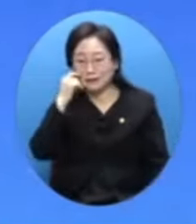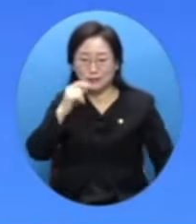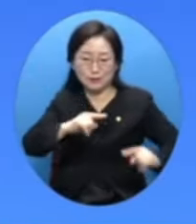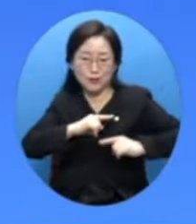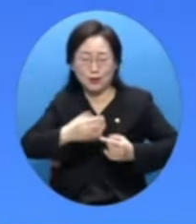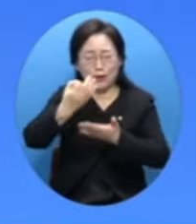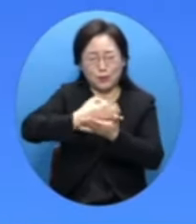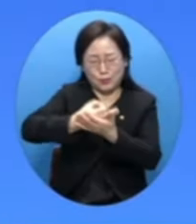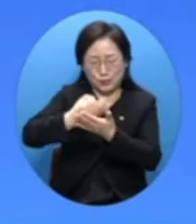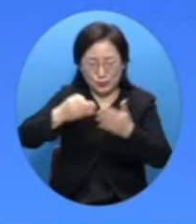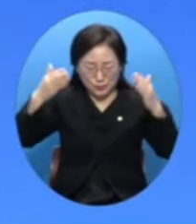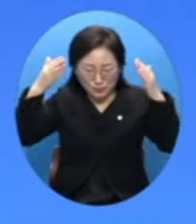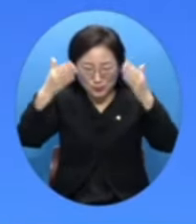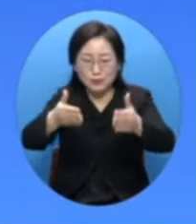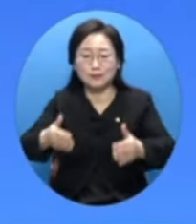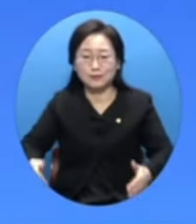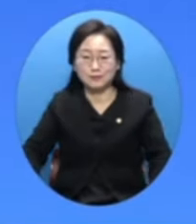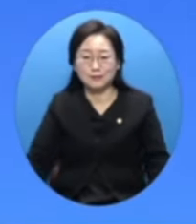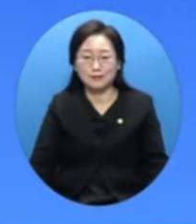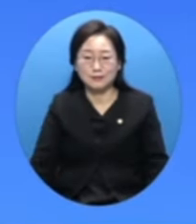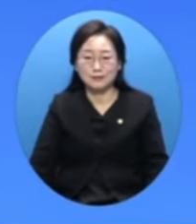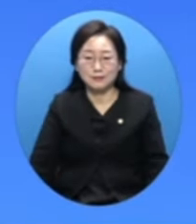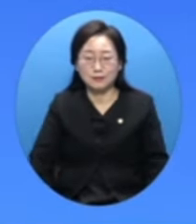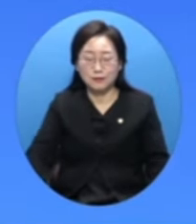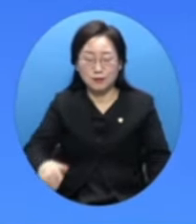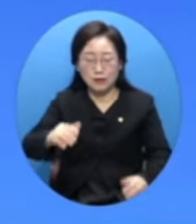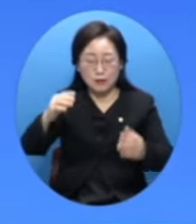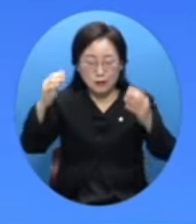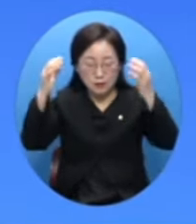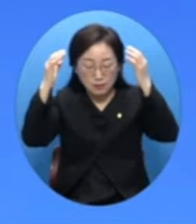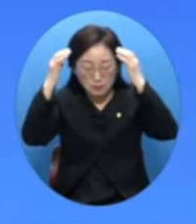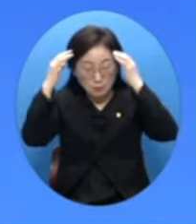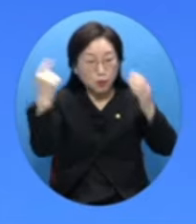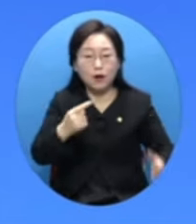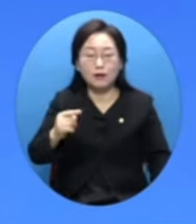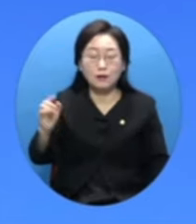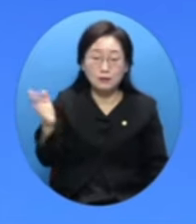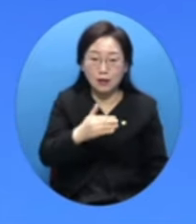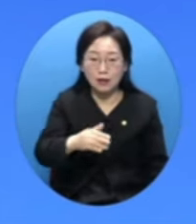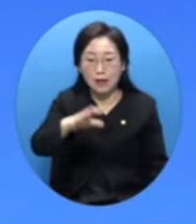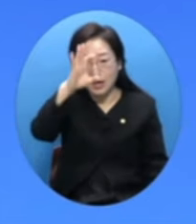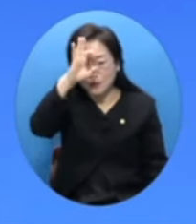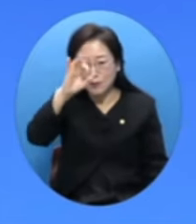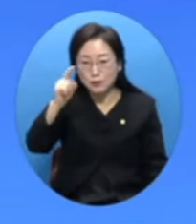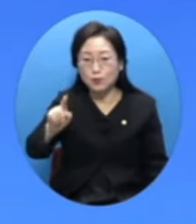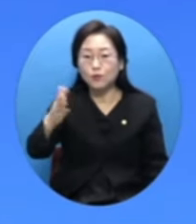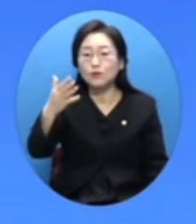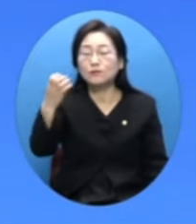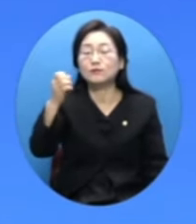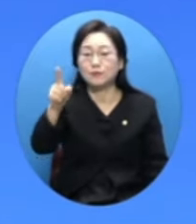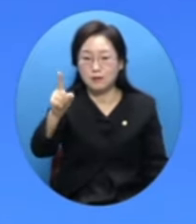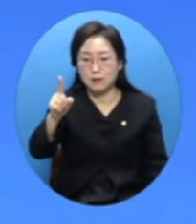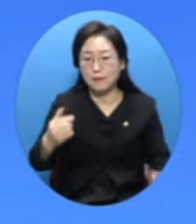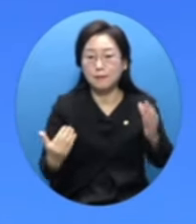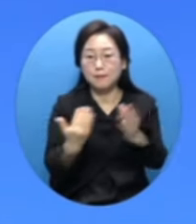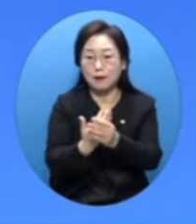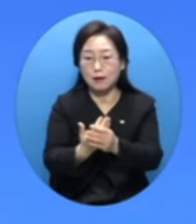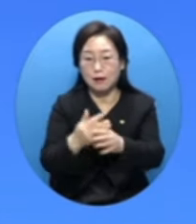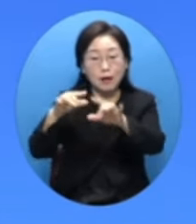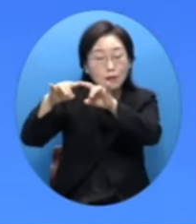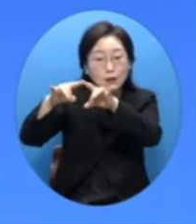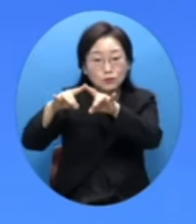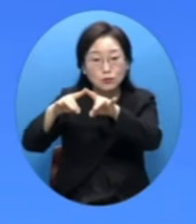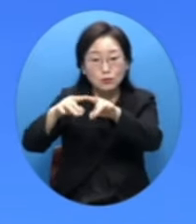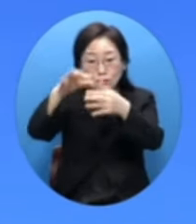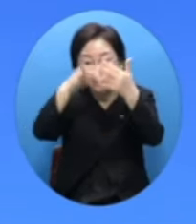일만 집중했습니다. 그때 시련이 다가온 것입니다. IMF가 1997년 터졌는데 방송 프로그램이